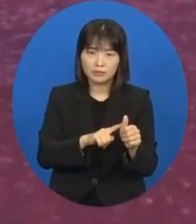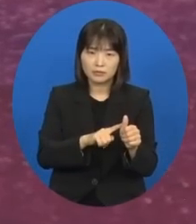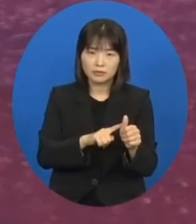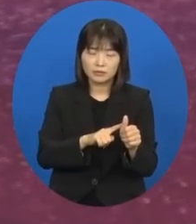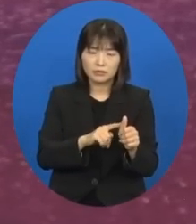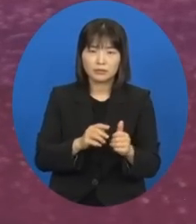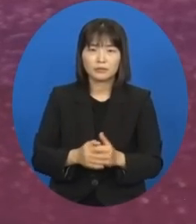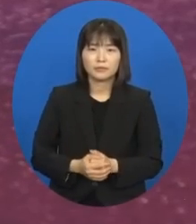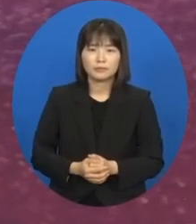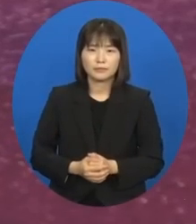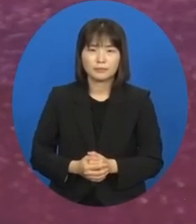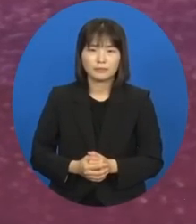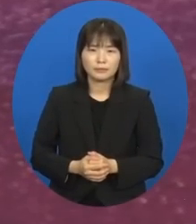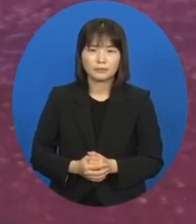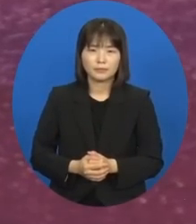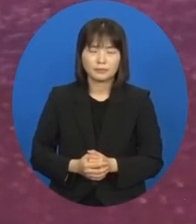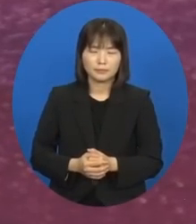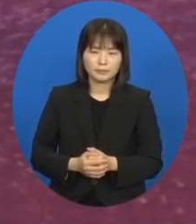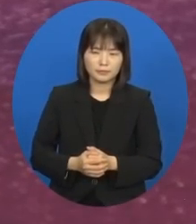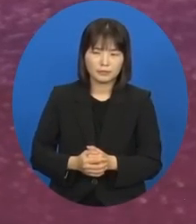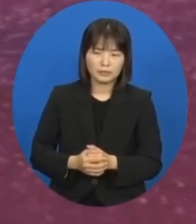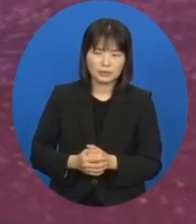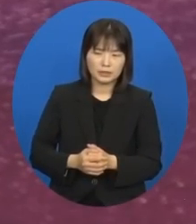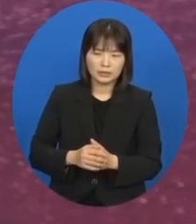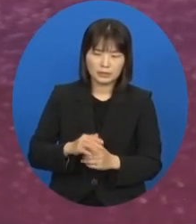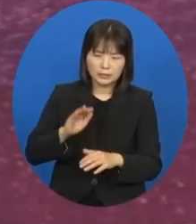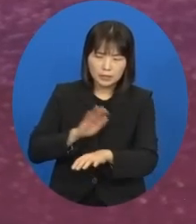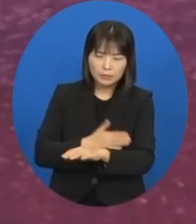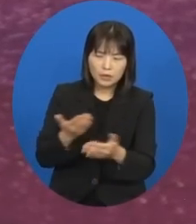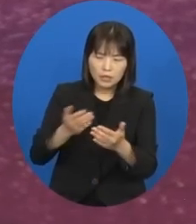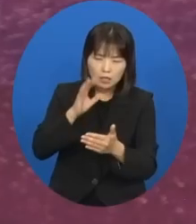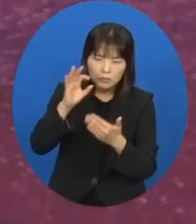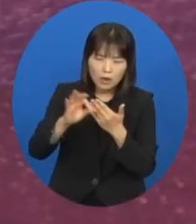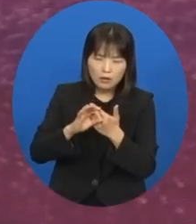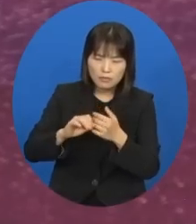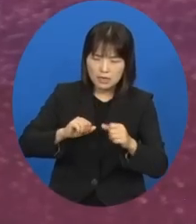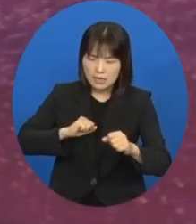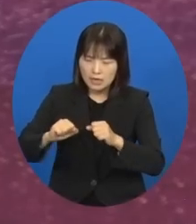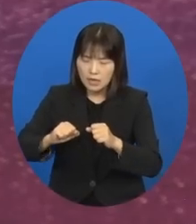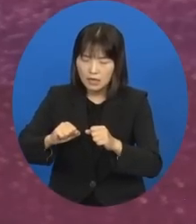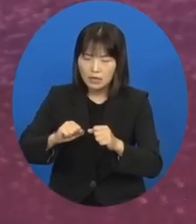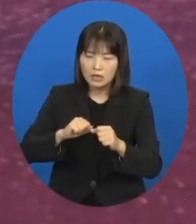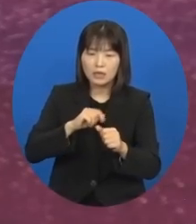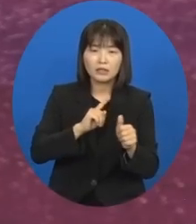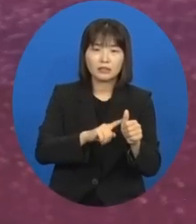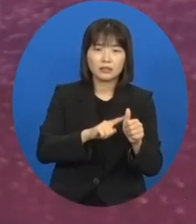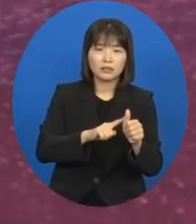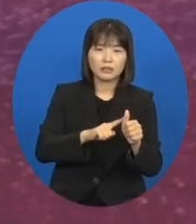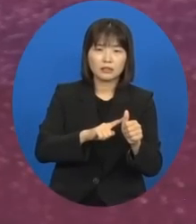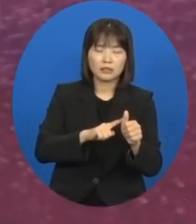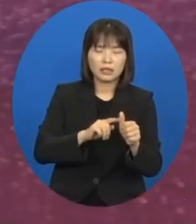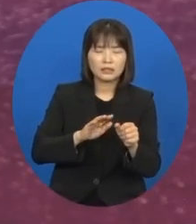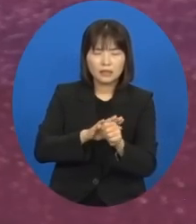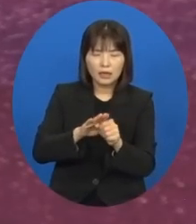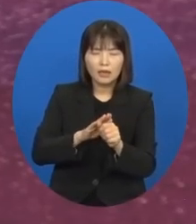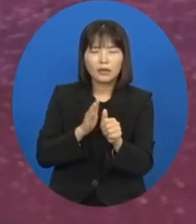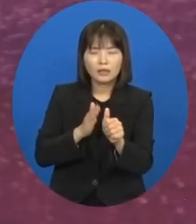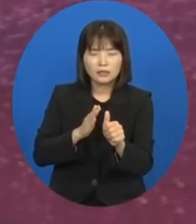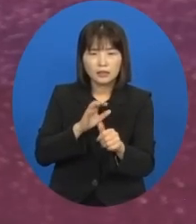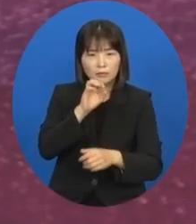불합리한 일을 보면 행동부터 나가던 그가 어떻게 사랑하자는 이야기를 하지요